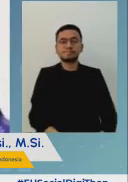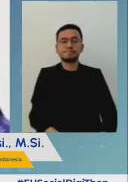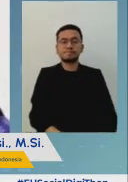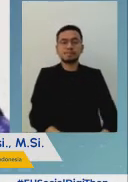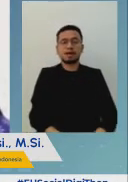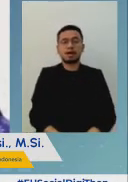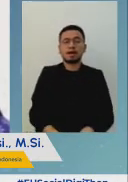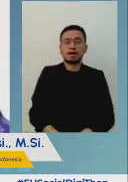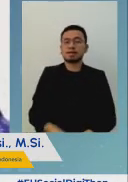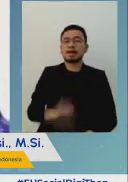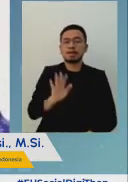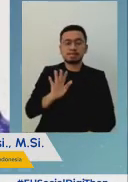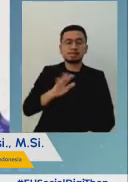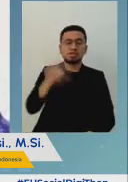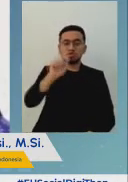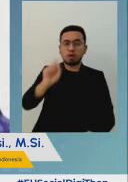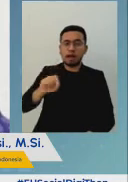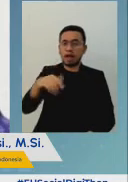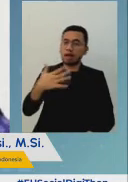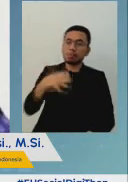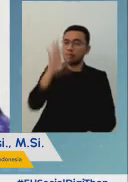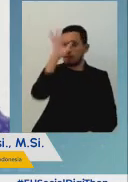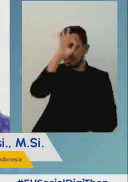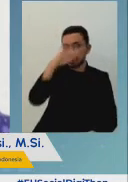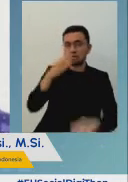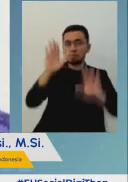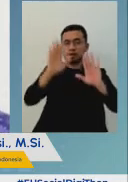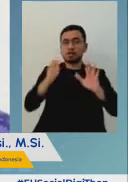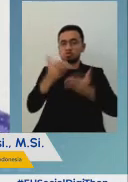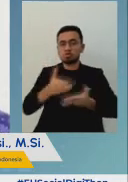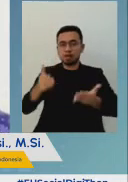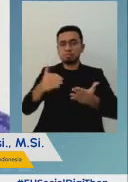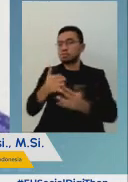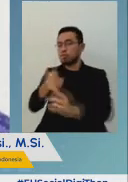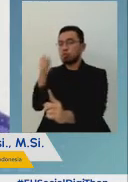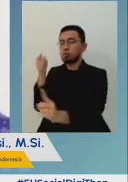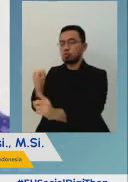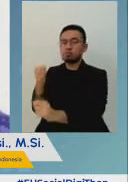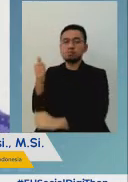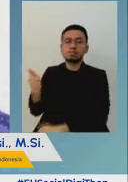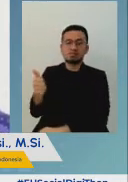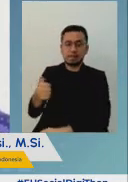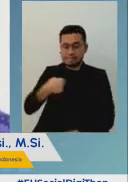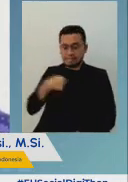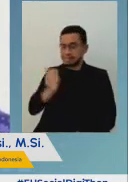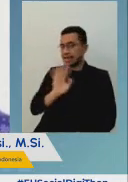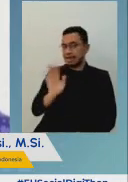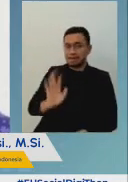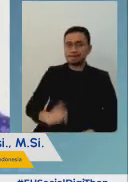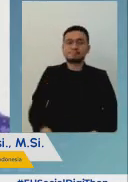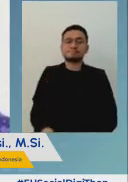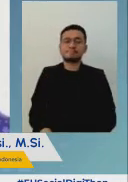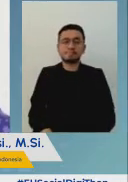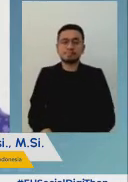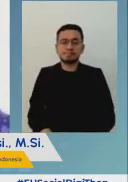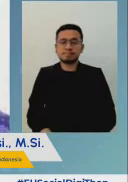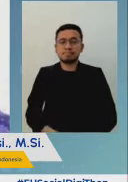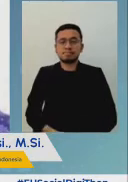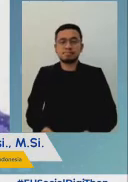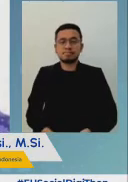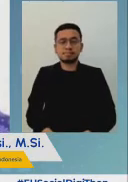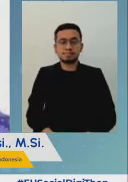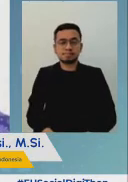yang juga membantu untuk menindak. Nah, balik lagi, belum tentu kok si